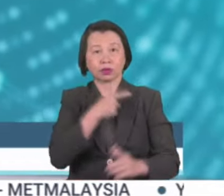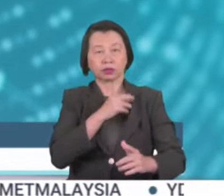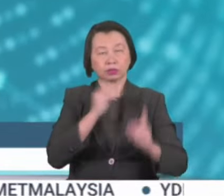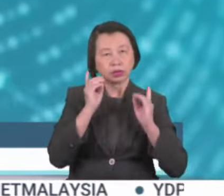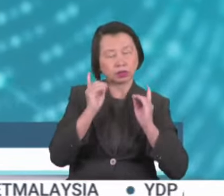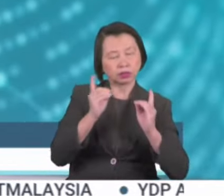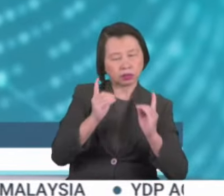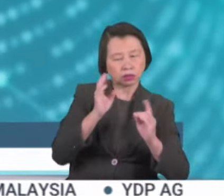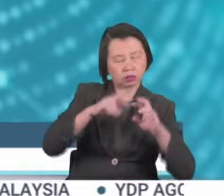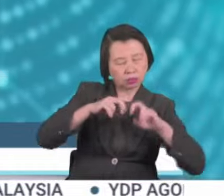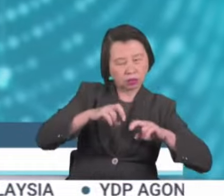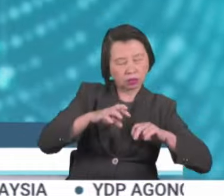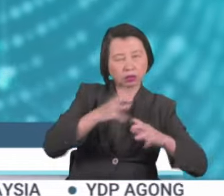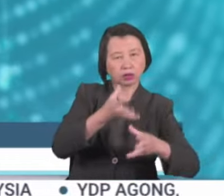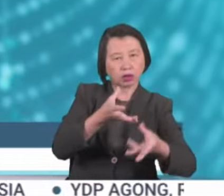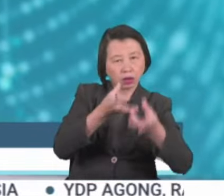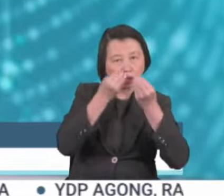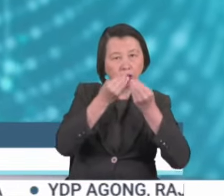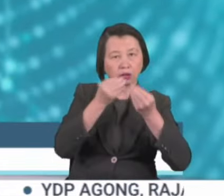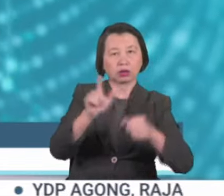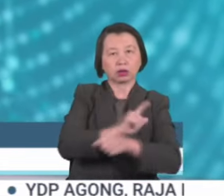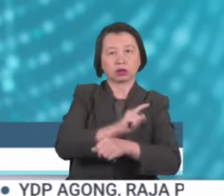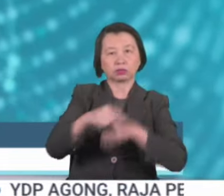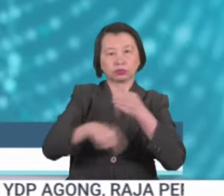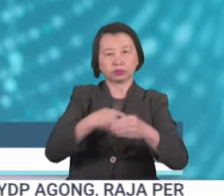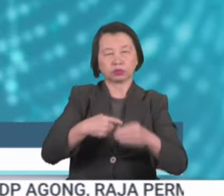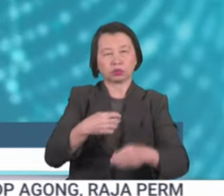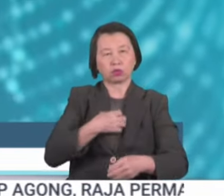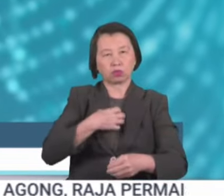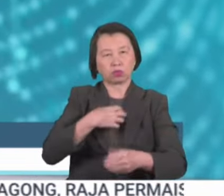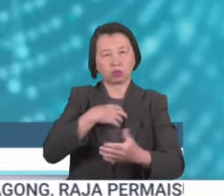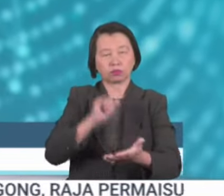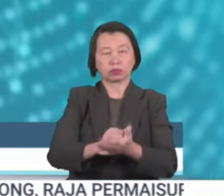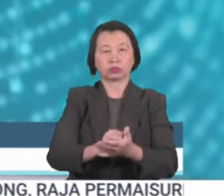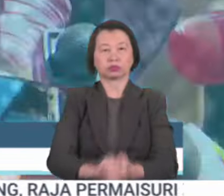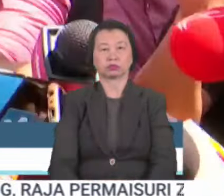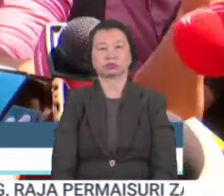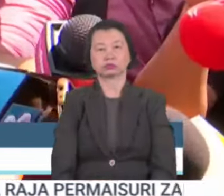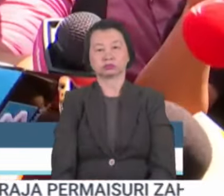membuat siasatan dan mendapatkan maklumat lengkap berhubung dakwaan berkenaan.